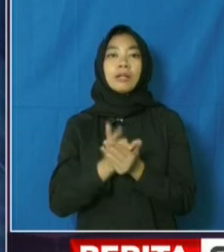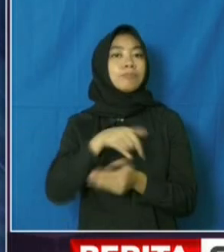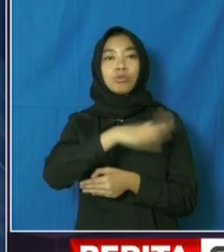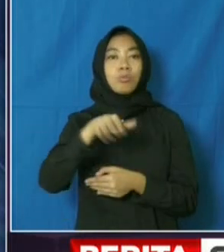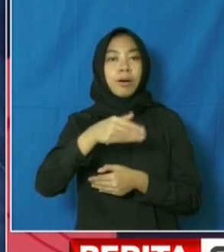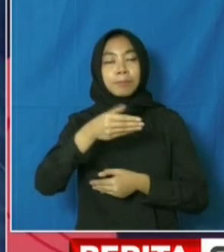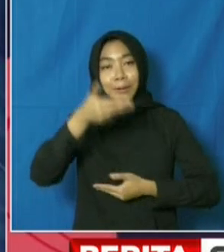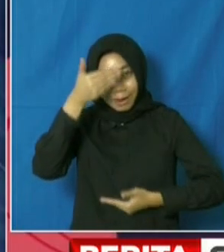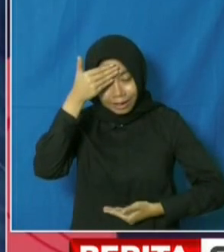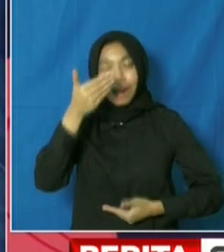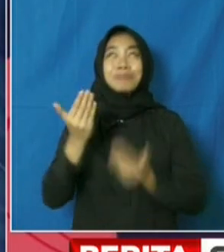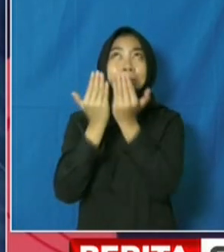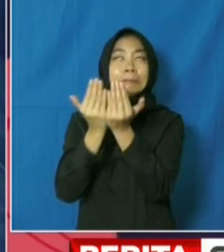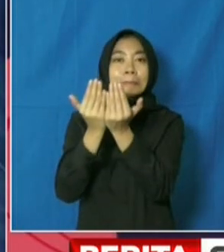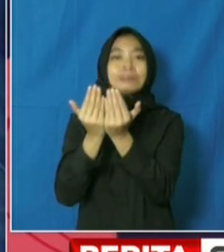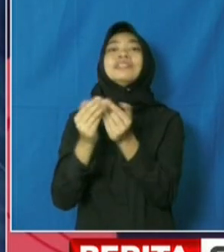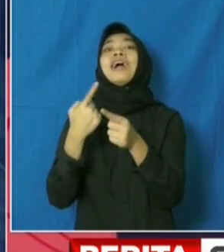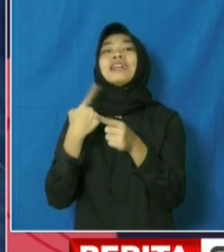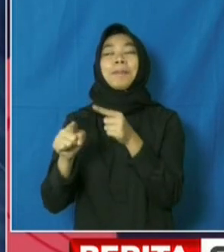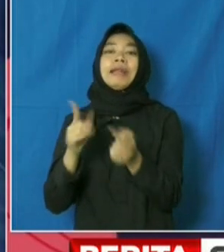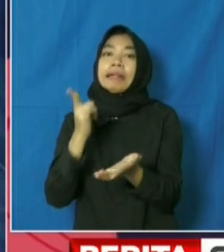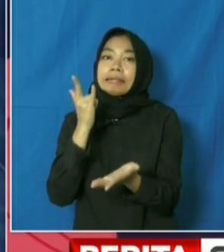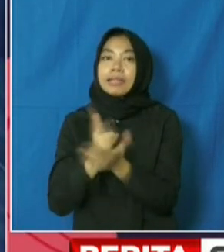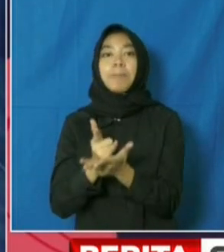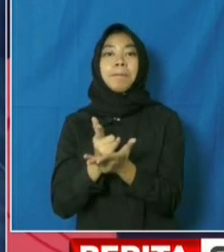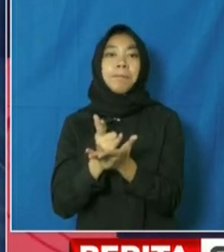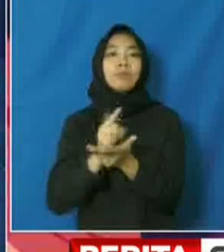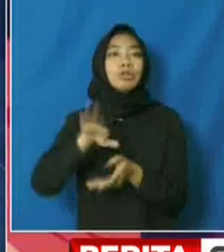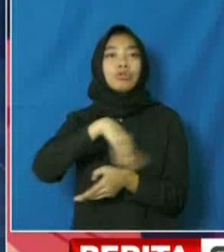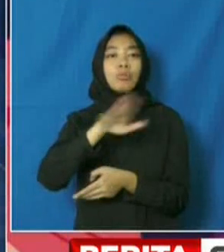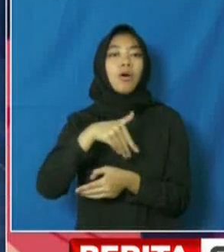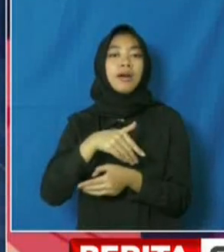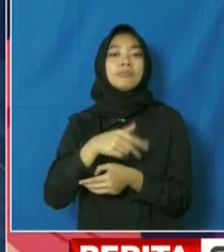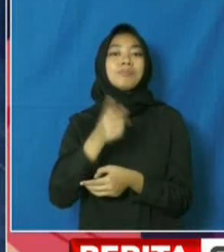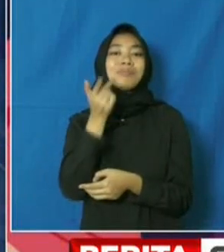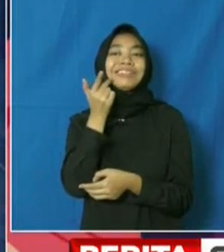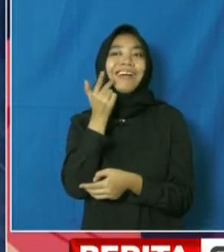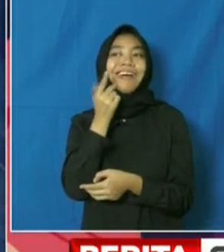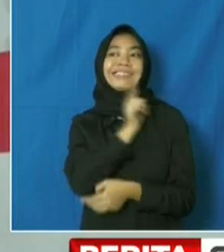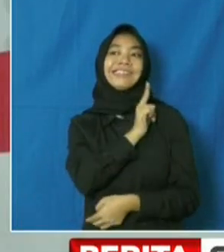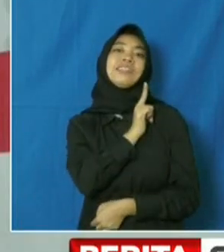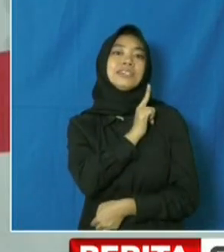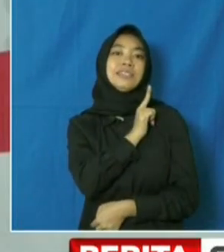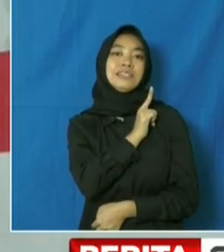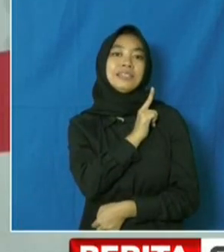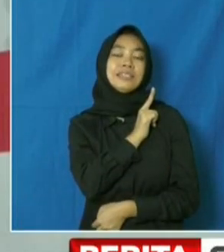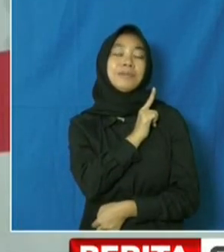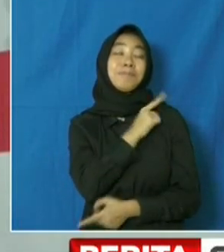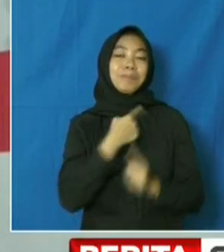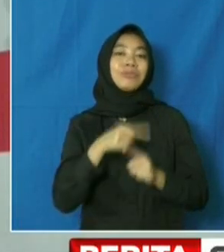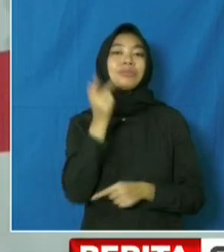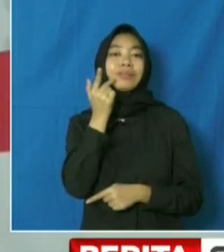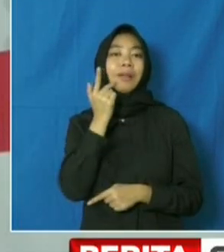Allah subhanahuwata'ala tetap tetapi pada saat yang sama kita menjaga keselamatan jiwa diri dan juga saudara-saudara